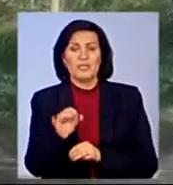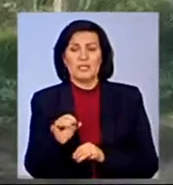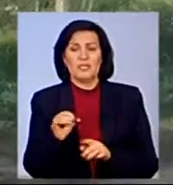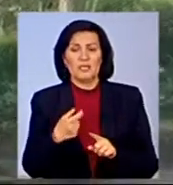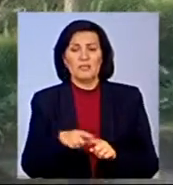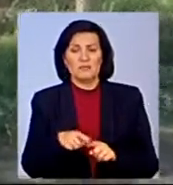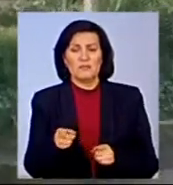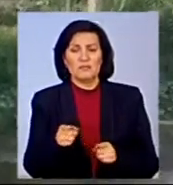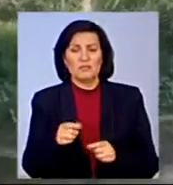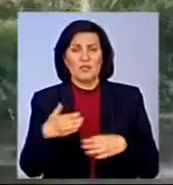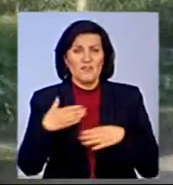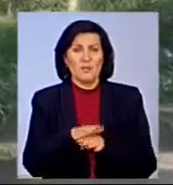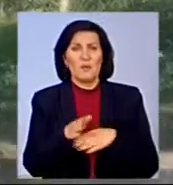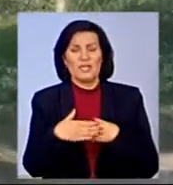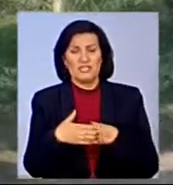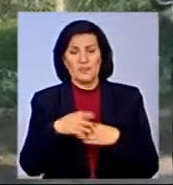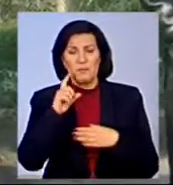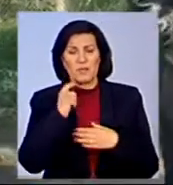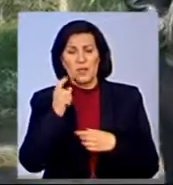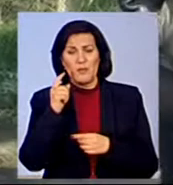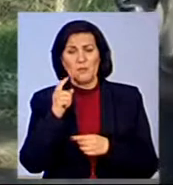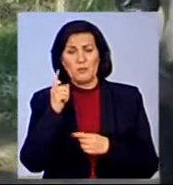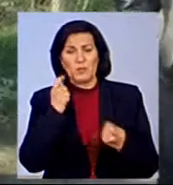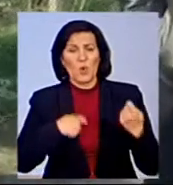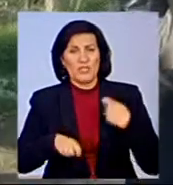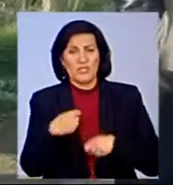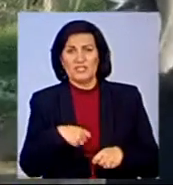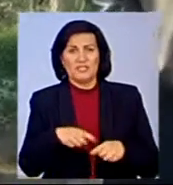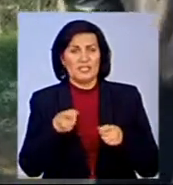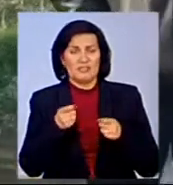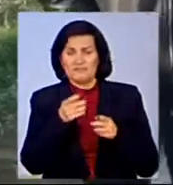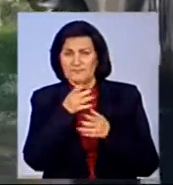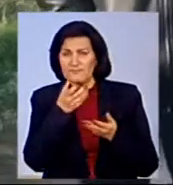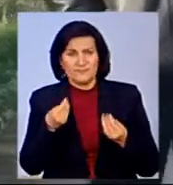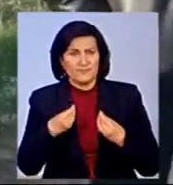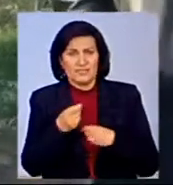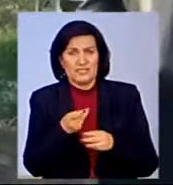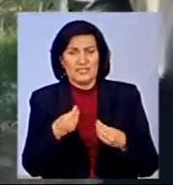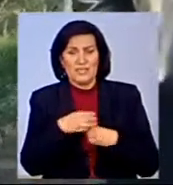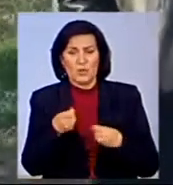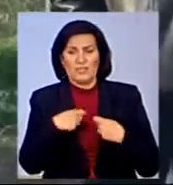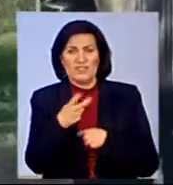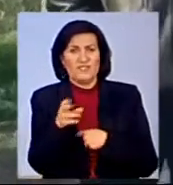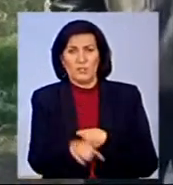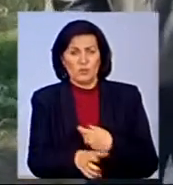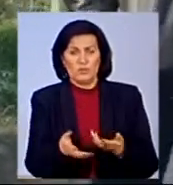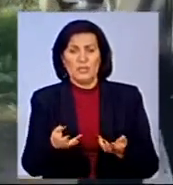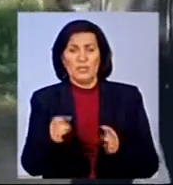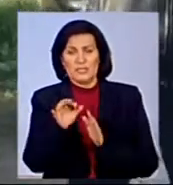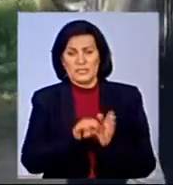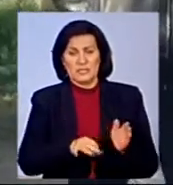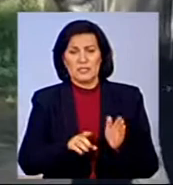этот, выломали дверь, пока мы думали хоть одеться, там нереально было даже одеться за эти там 2 секунды. И они